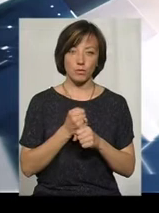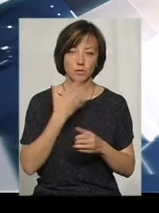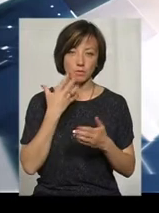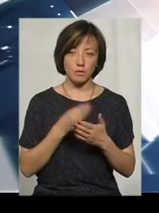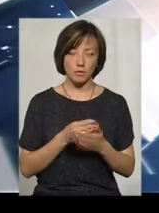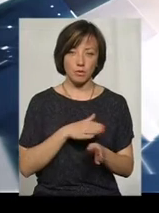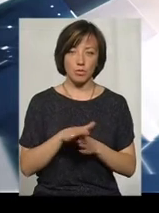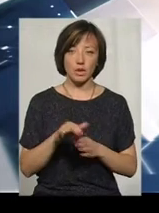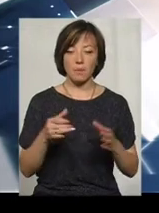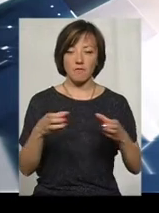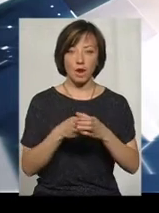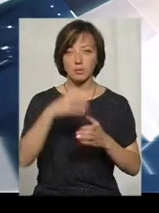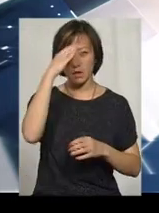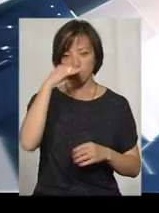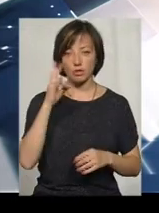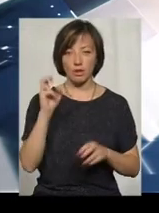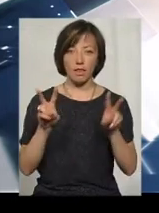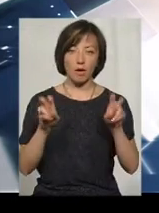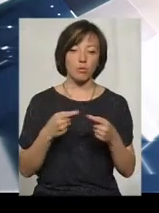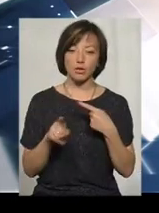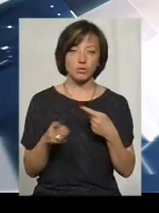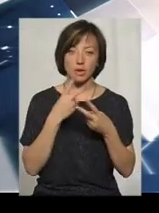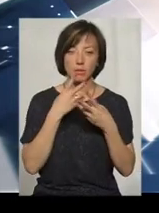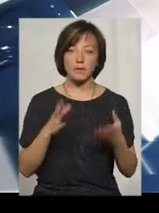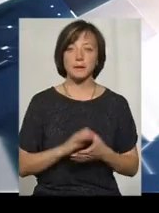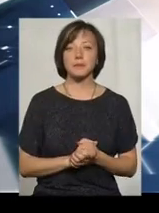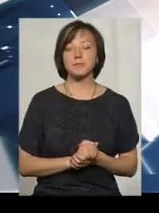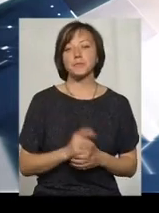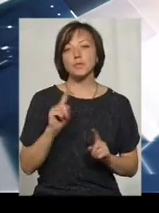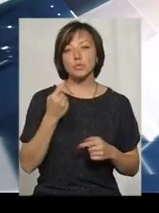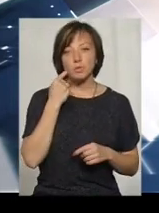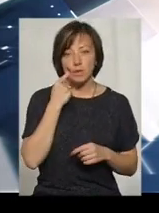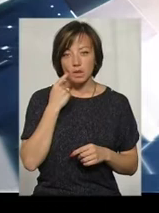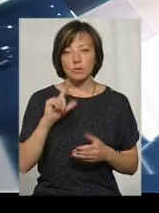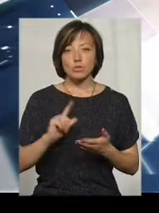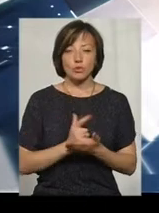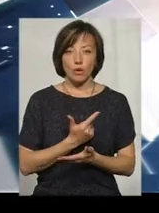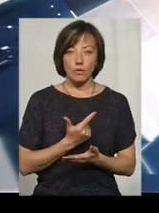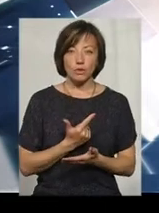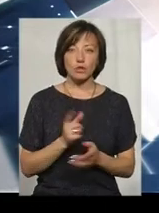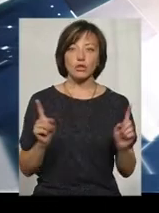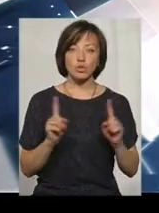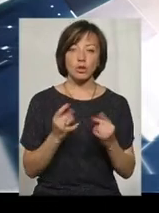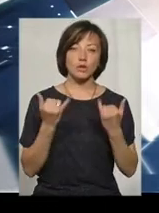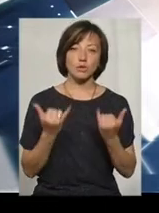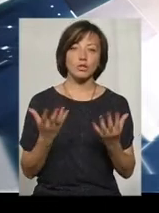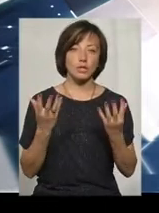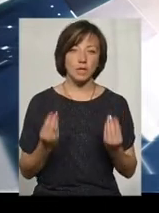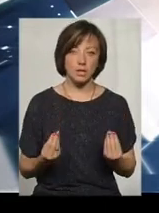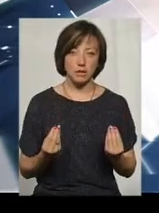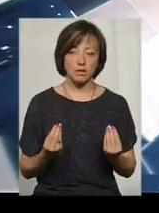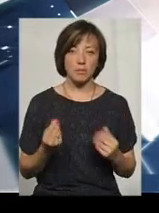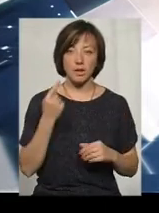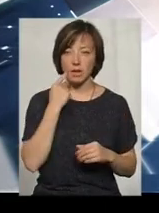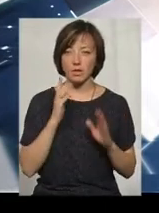депутатська фракція «Батьківщини», і по-іншому не бачить. В той же час дуже прикро, знову ж таки, що на сьогоднішній день прикро не